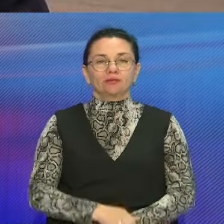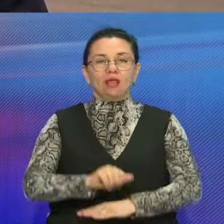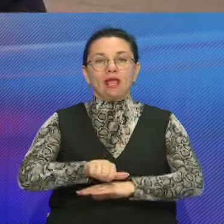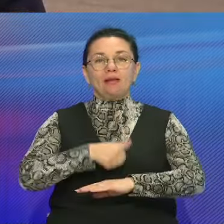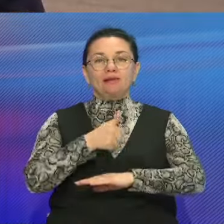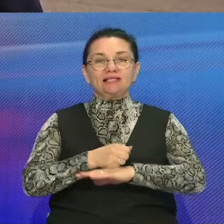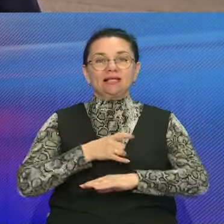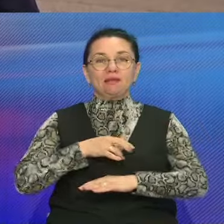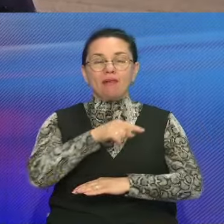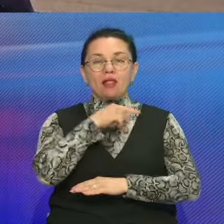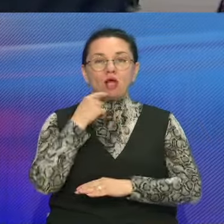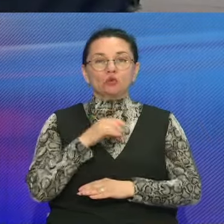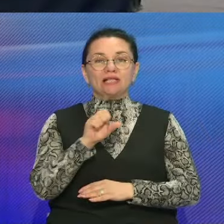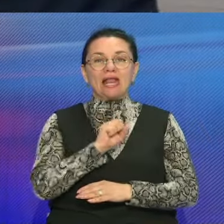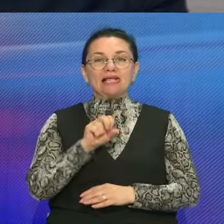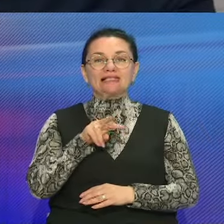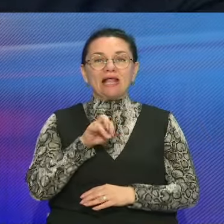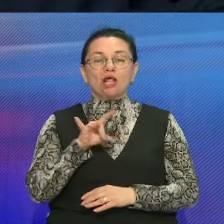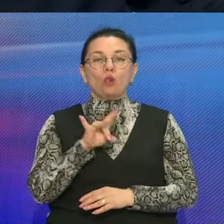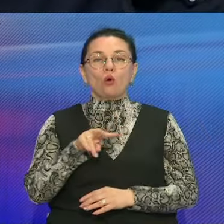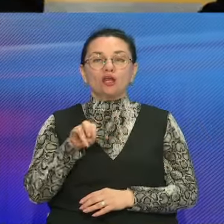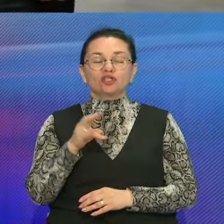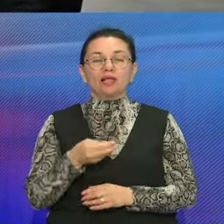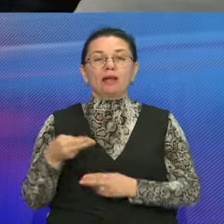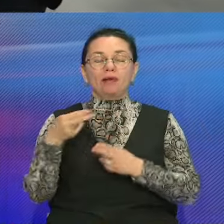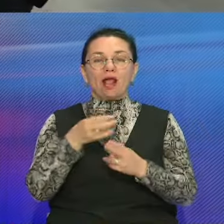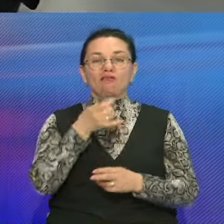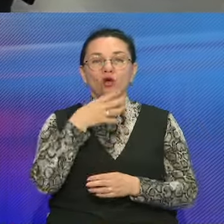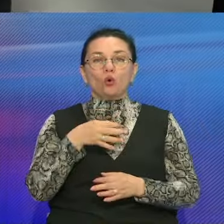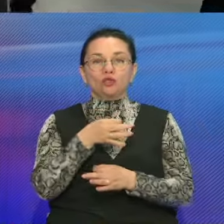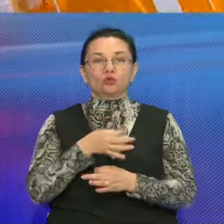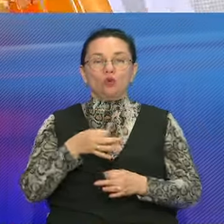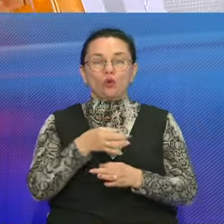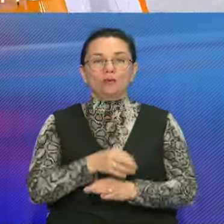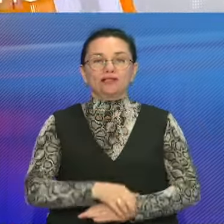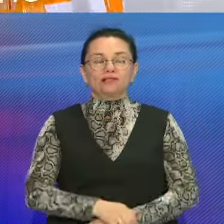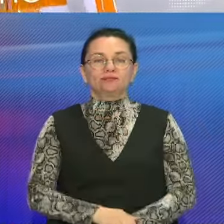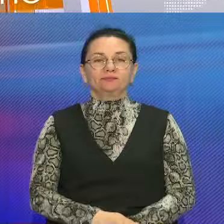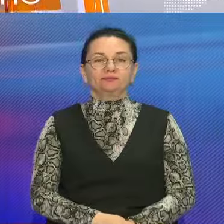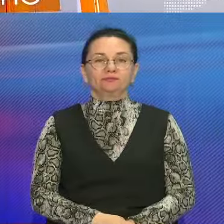Президент Білорусі Олександр Лукашенко здійснив робочу поїздку у Гродзенський регіон.